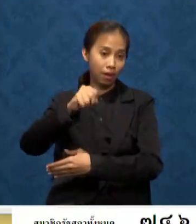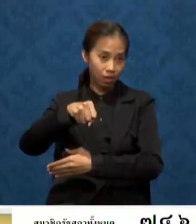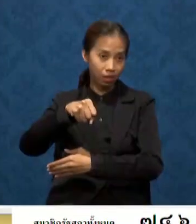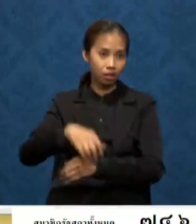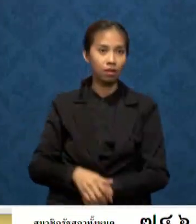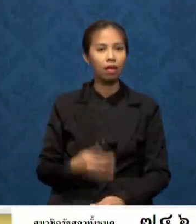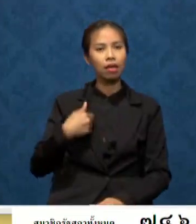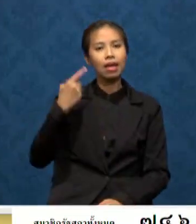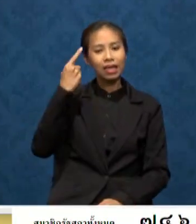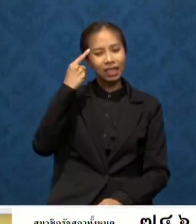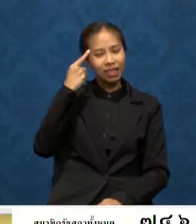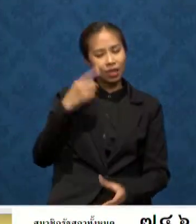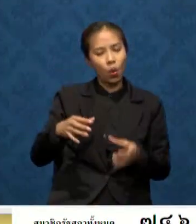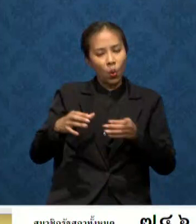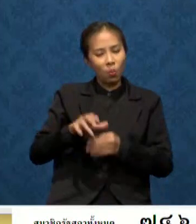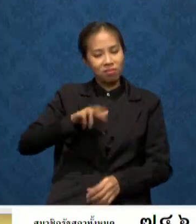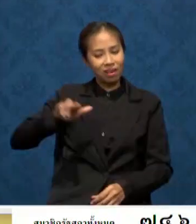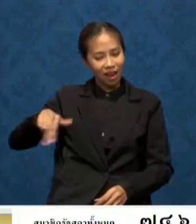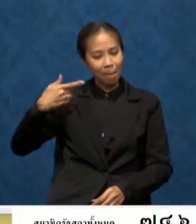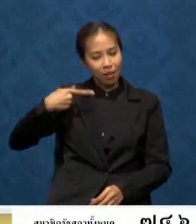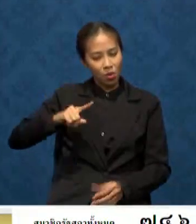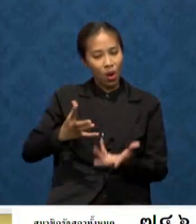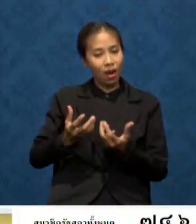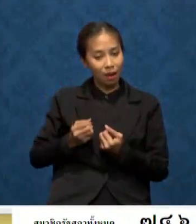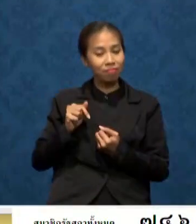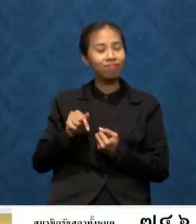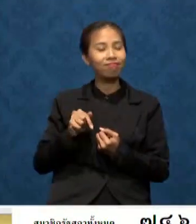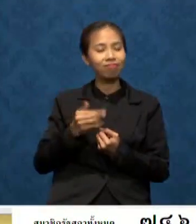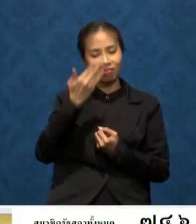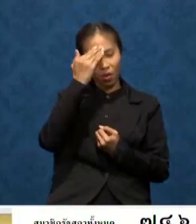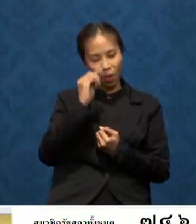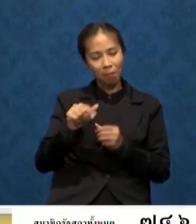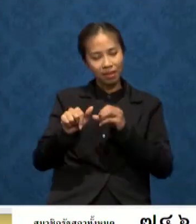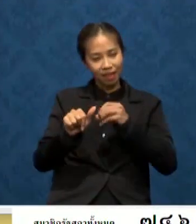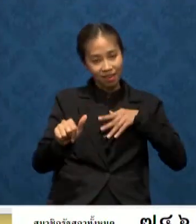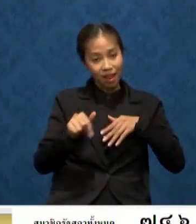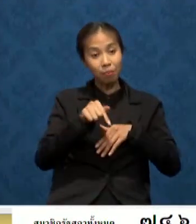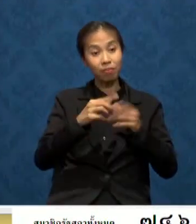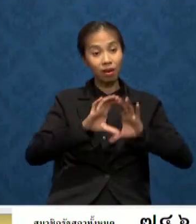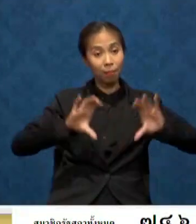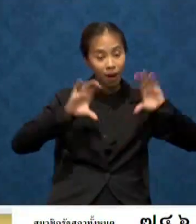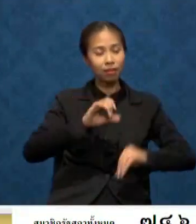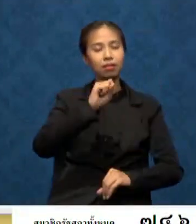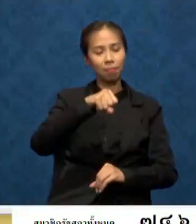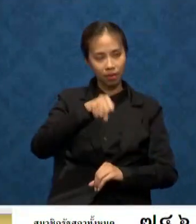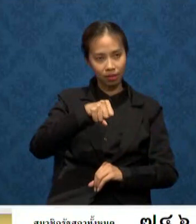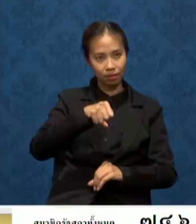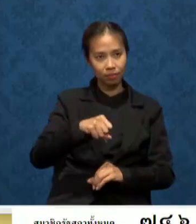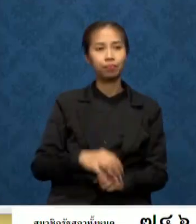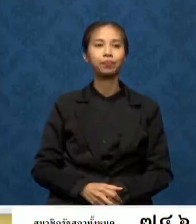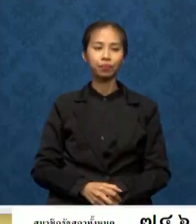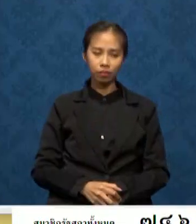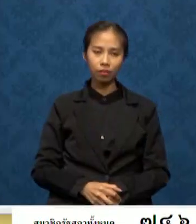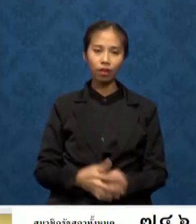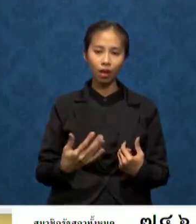ผลประโยชน์ของพรรคเพื่อไทยซึ่งเป็นพรรคแกนนำหรือไม่และต้องสอดคล้องกับ